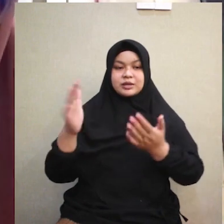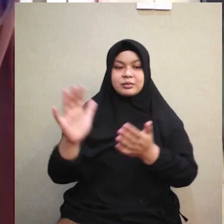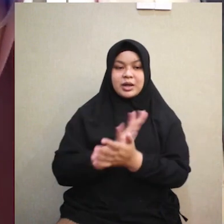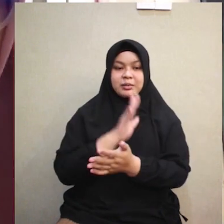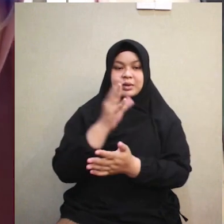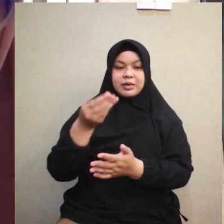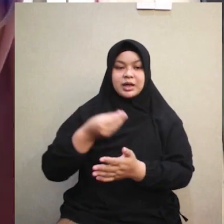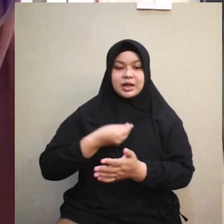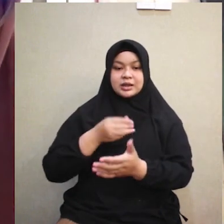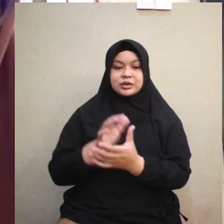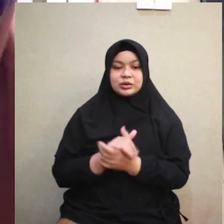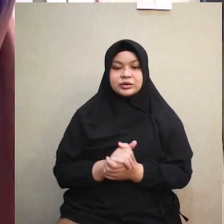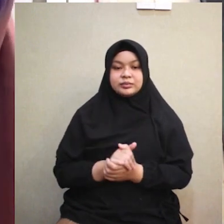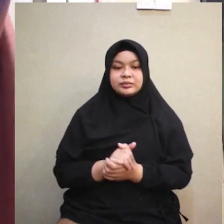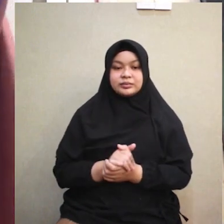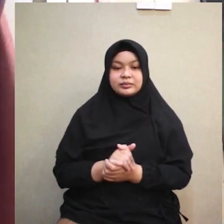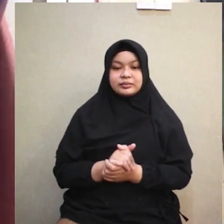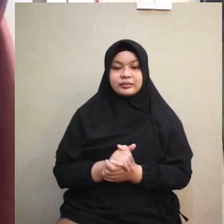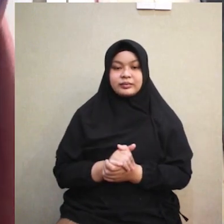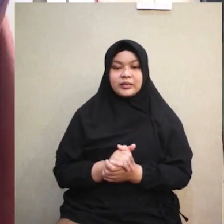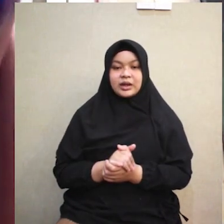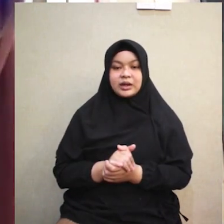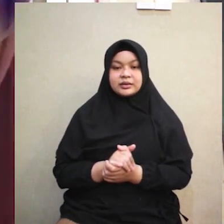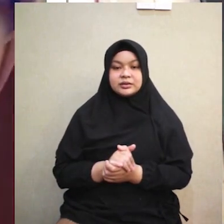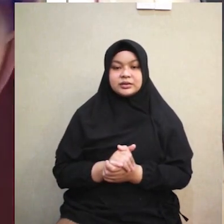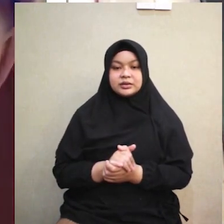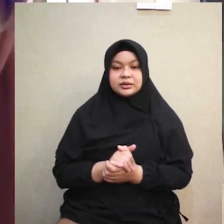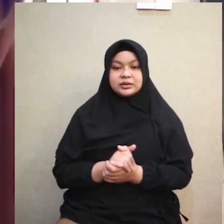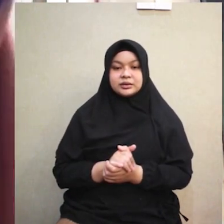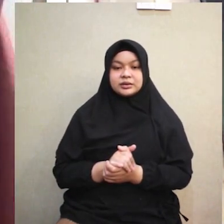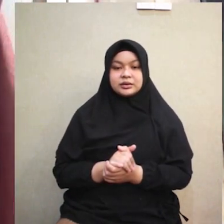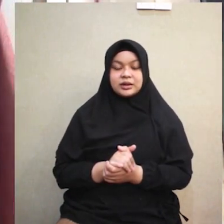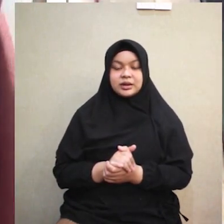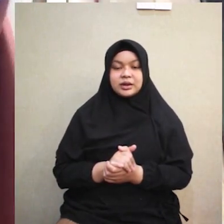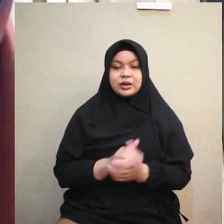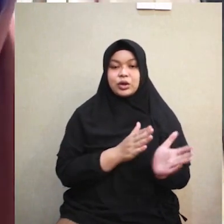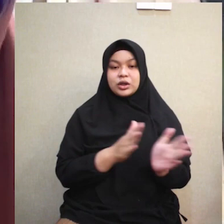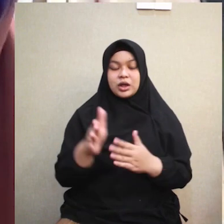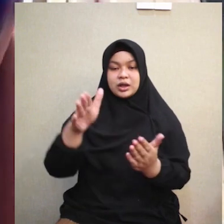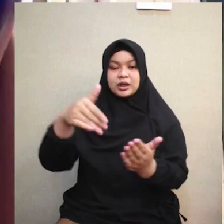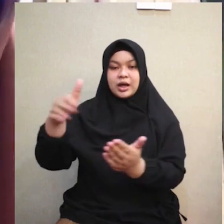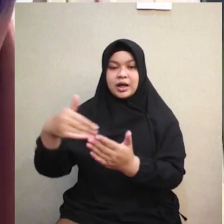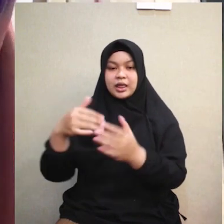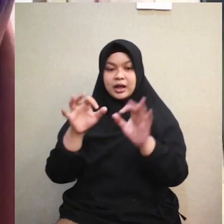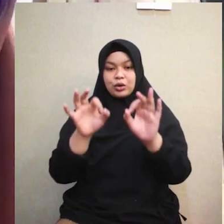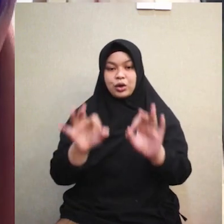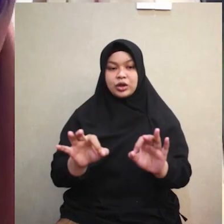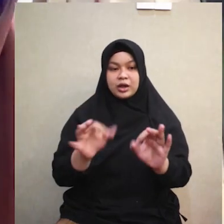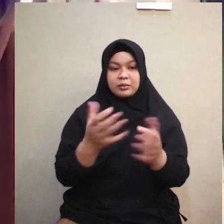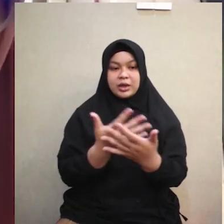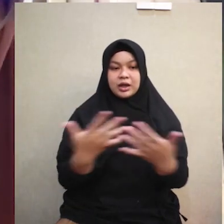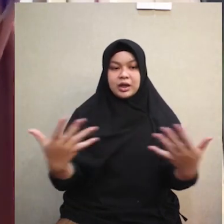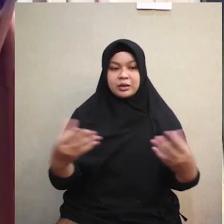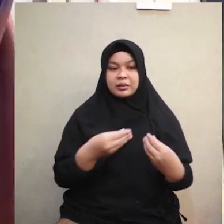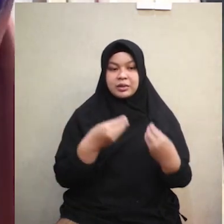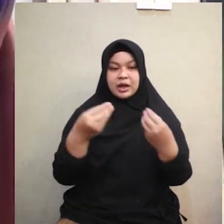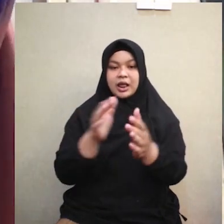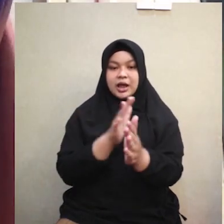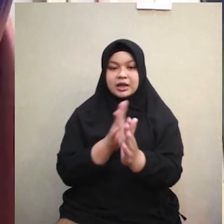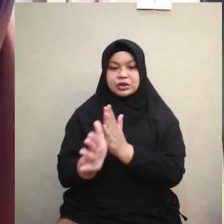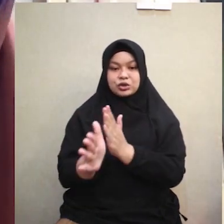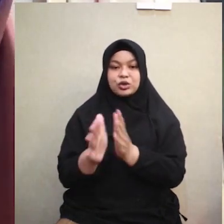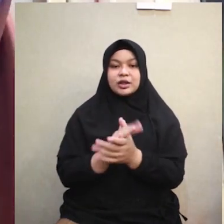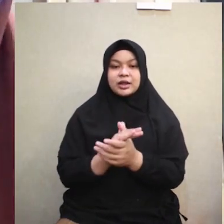seperti disampaikan bahwa tadi bahwa organisasi disabilitas punya data yang akurat karena mereka bekerja langsung ditingkat